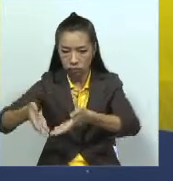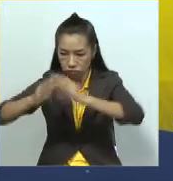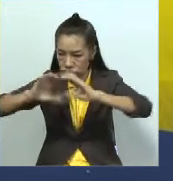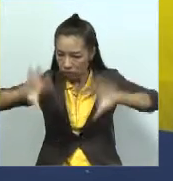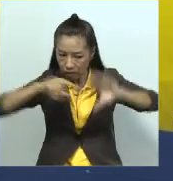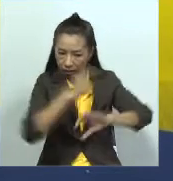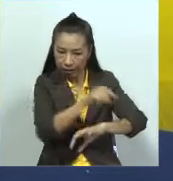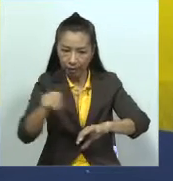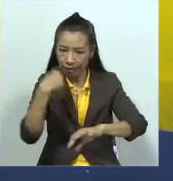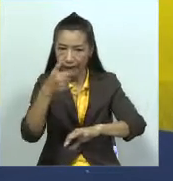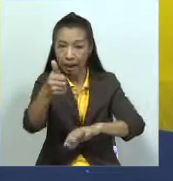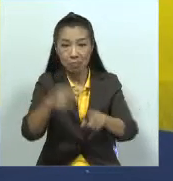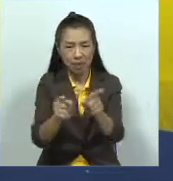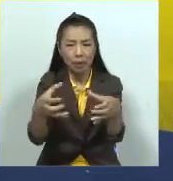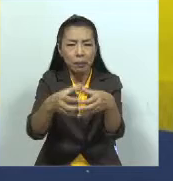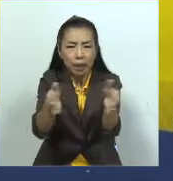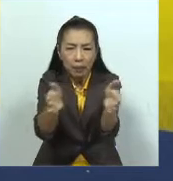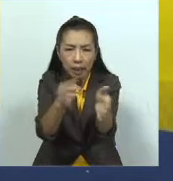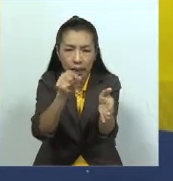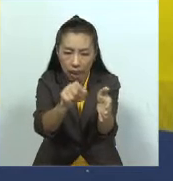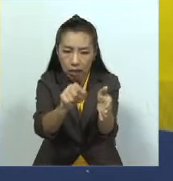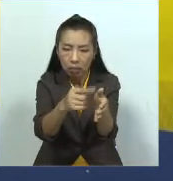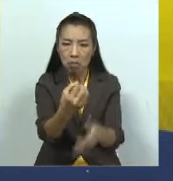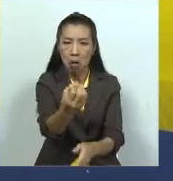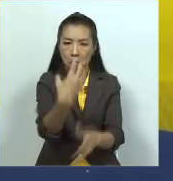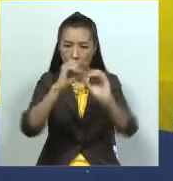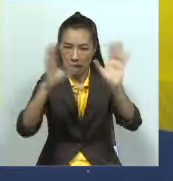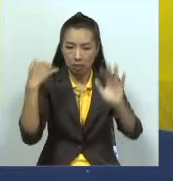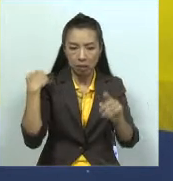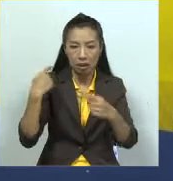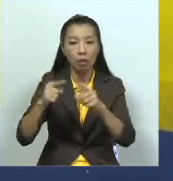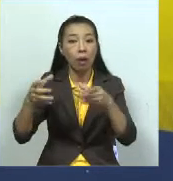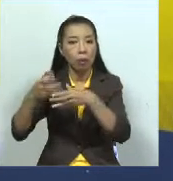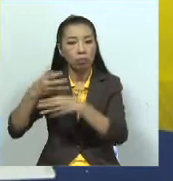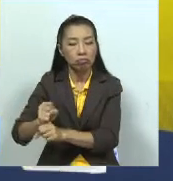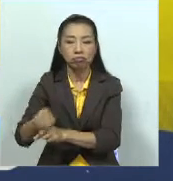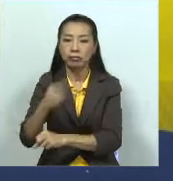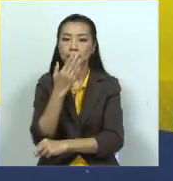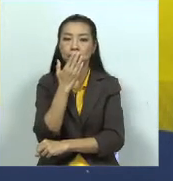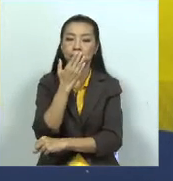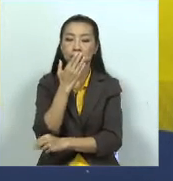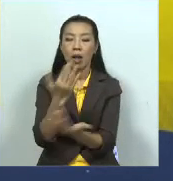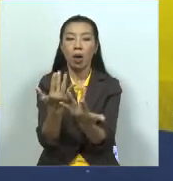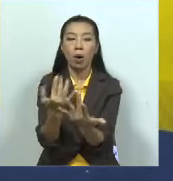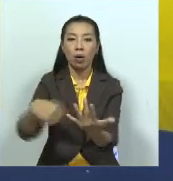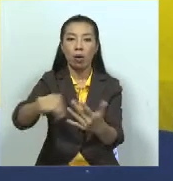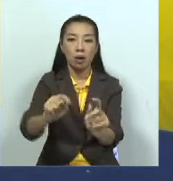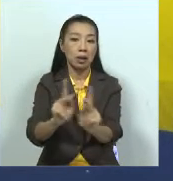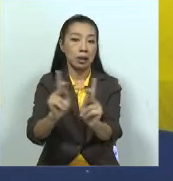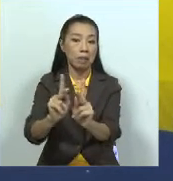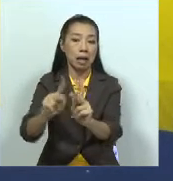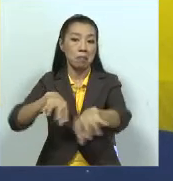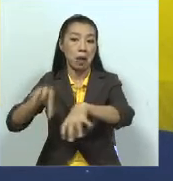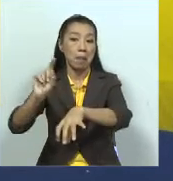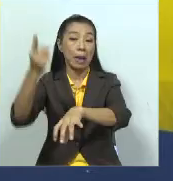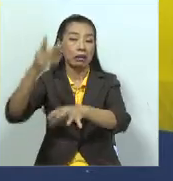ได้แสดงท่าทีไปแล้วนะคะขณะที่พรรคประชาธิปัตย์ก็ยังคงสงวนท่าทีค่ะโดยระบุว่ารอให้คณะกรรมการชุดใหม่เป็นผู้ตั